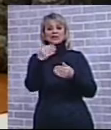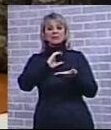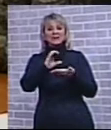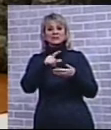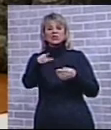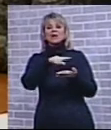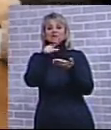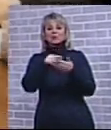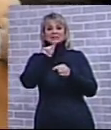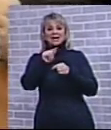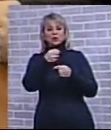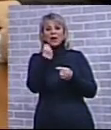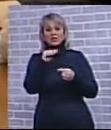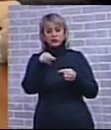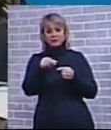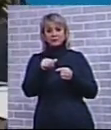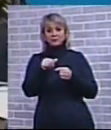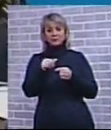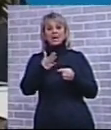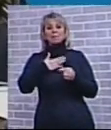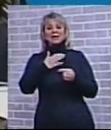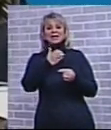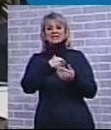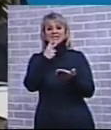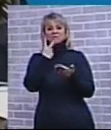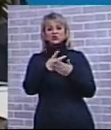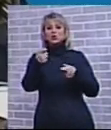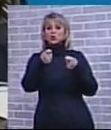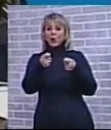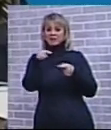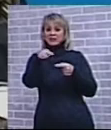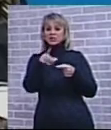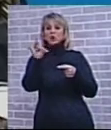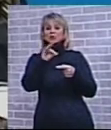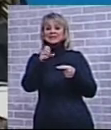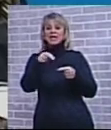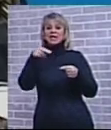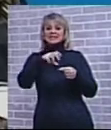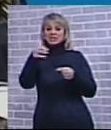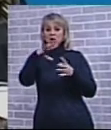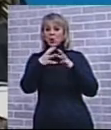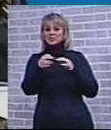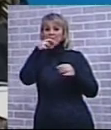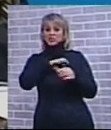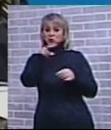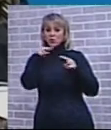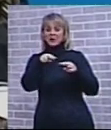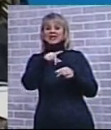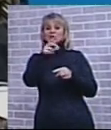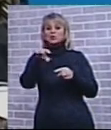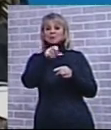производства и вопросы контроля качества. Мы хотим видеть руководителя и Россельхознадзора, и